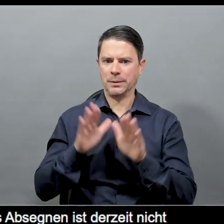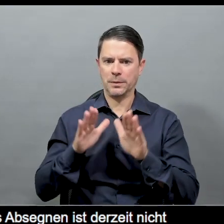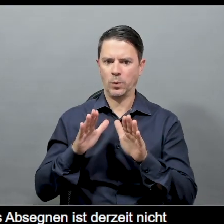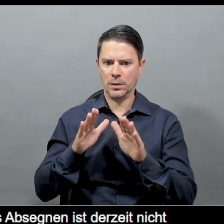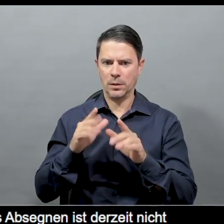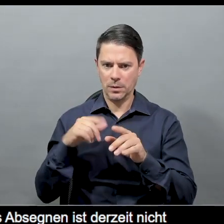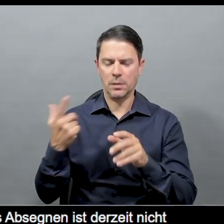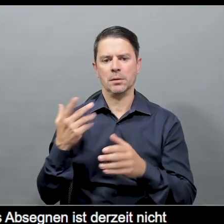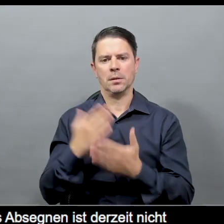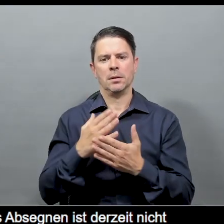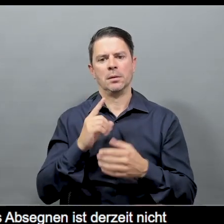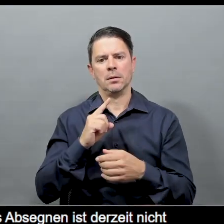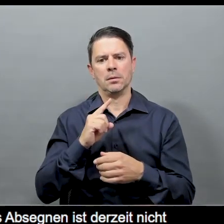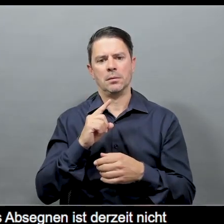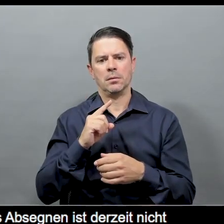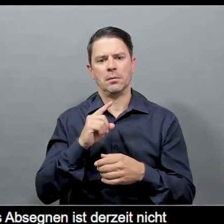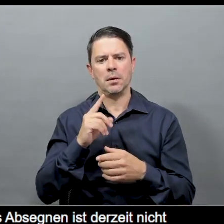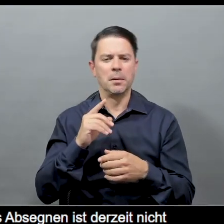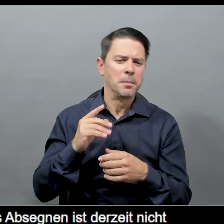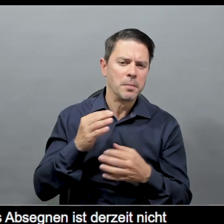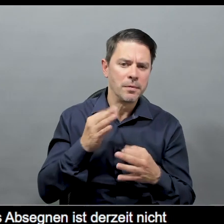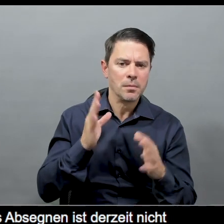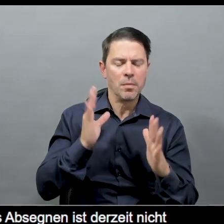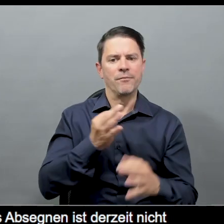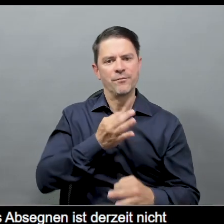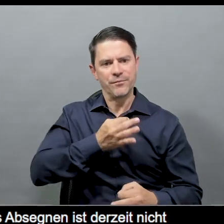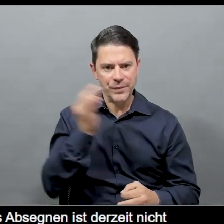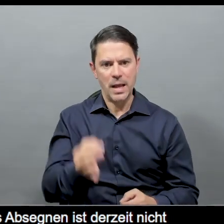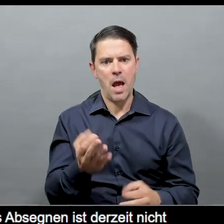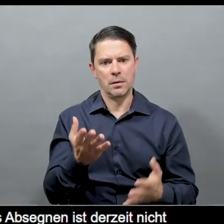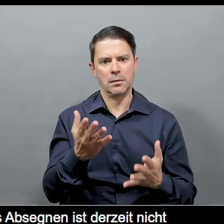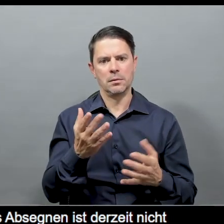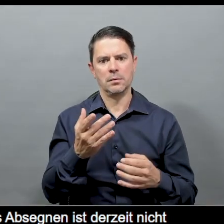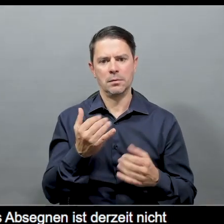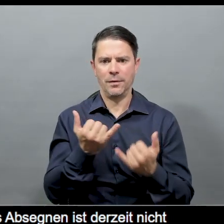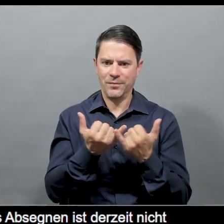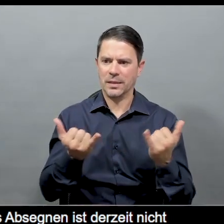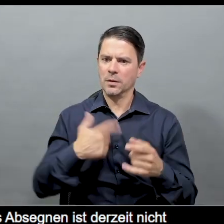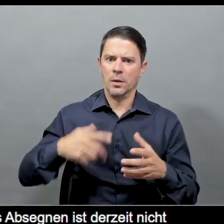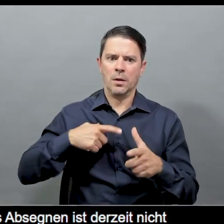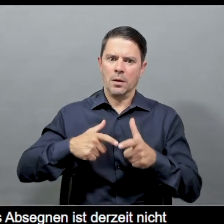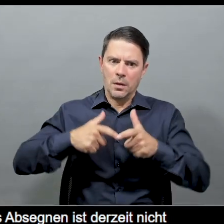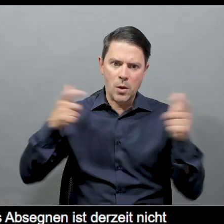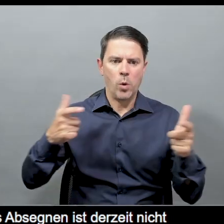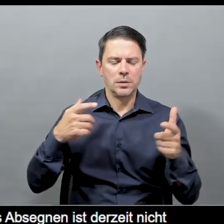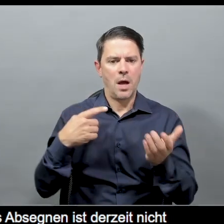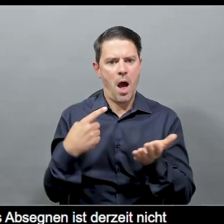es geht um die Frage, wie man diese große Herausforderung der steigenden,